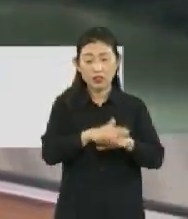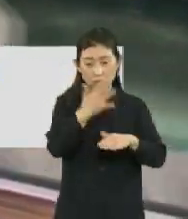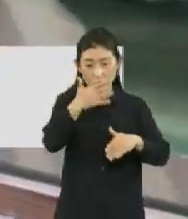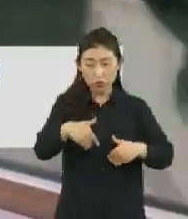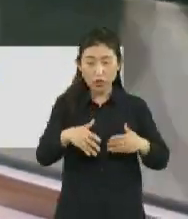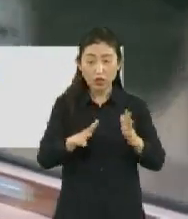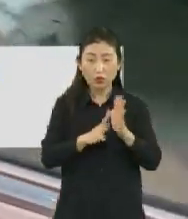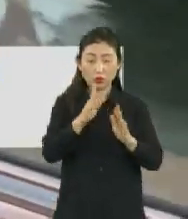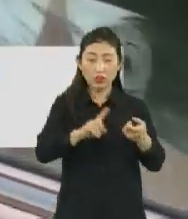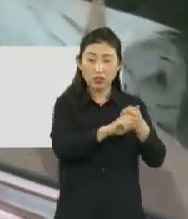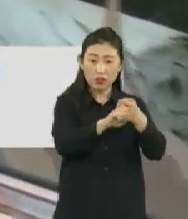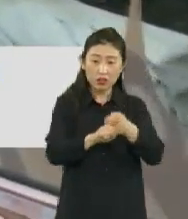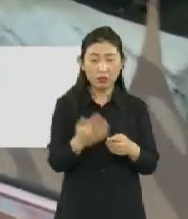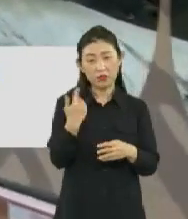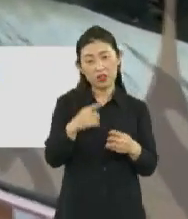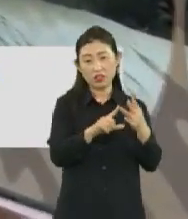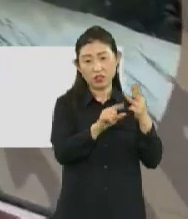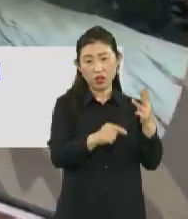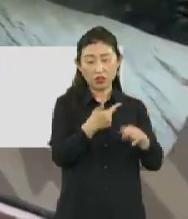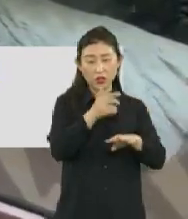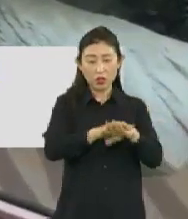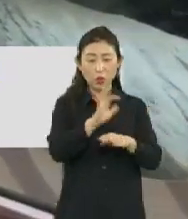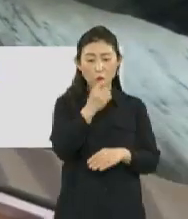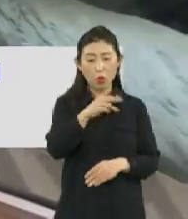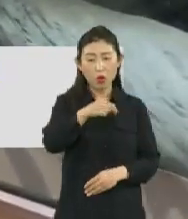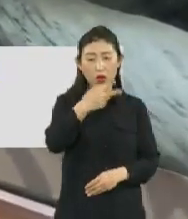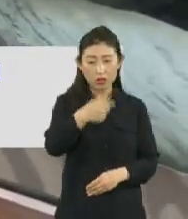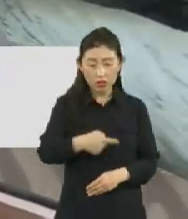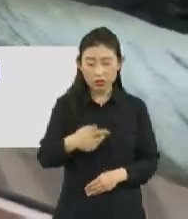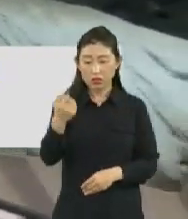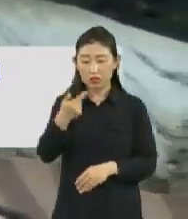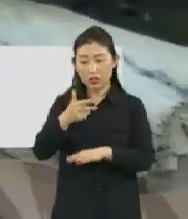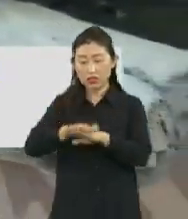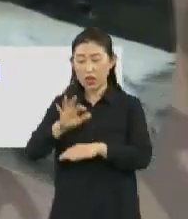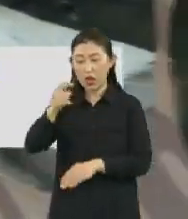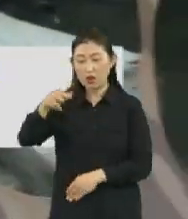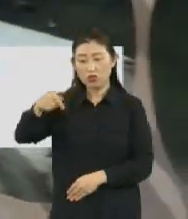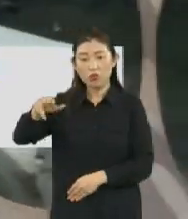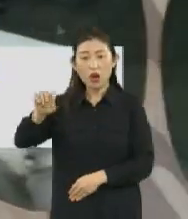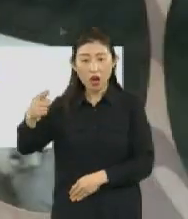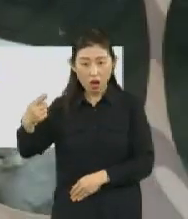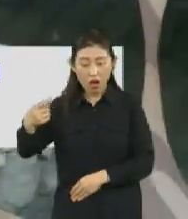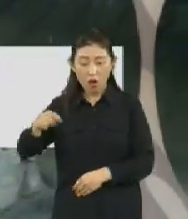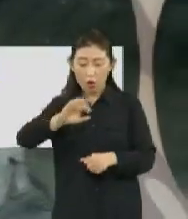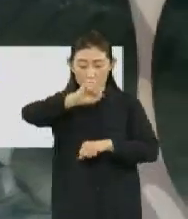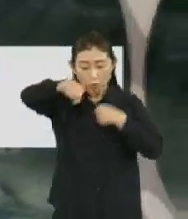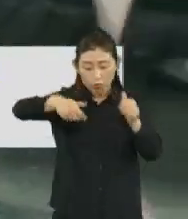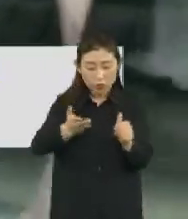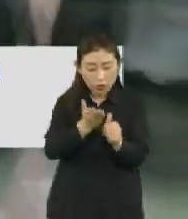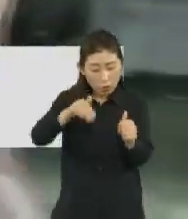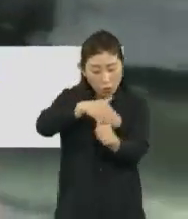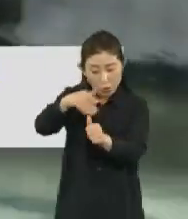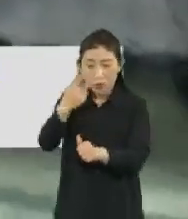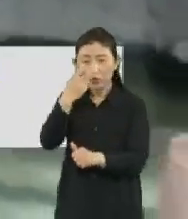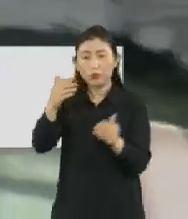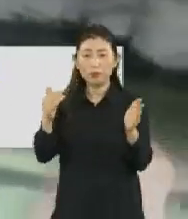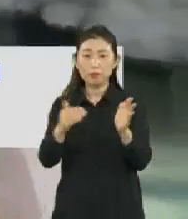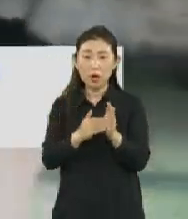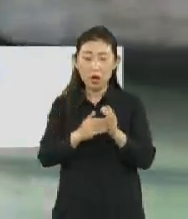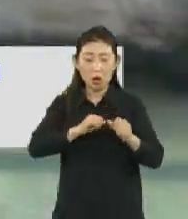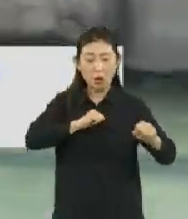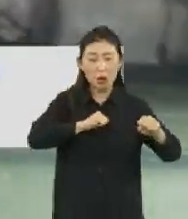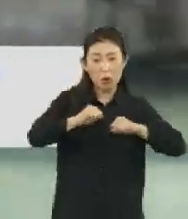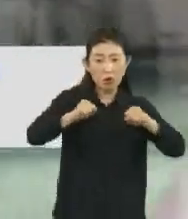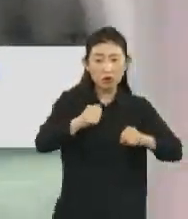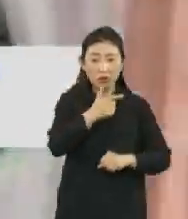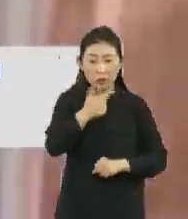충남 녹색연합은 지난달 대전 우월드와 대전 아쿠아리움 등 사육 환경 전반을 조사한 결과 활동 반경이